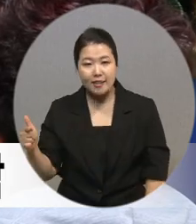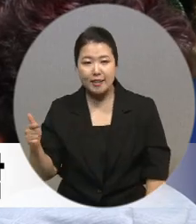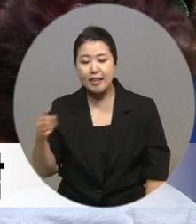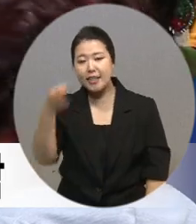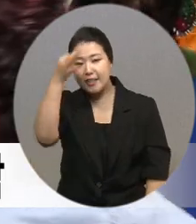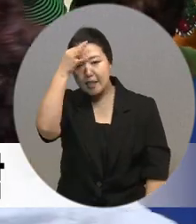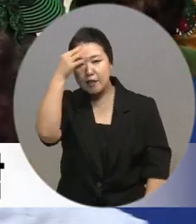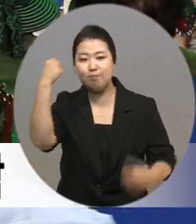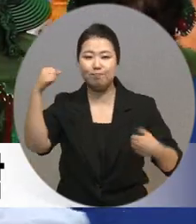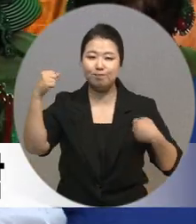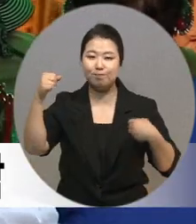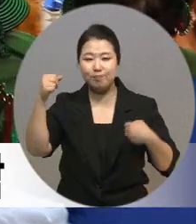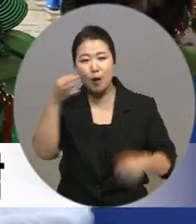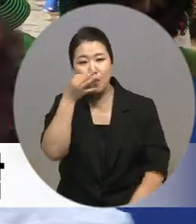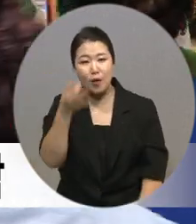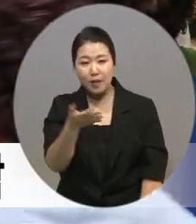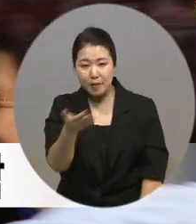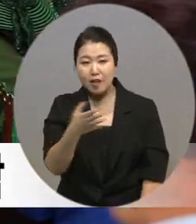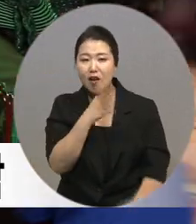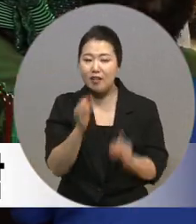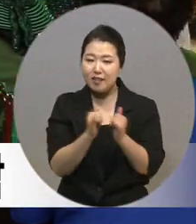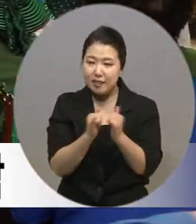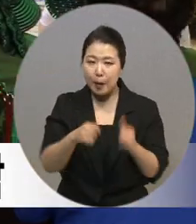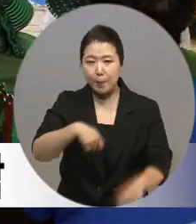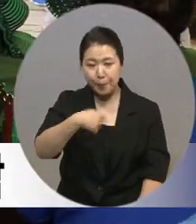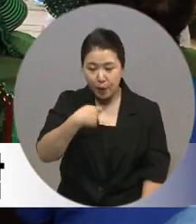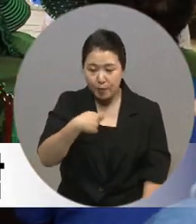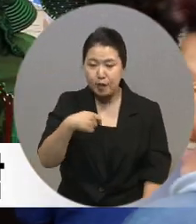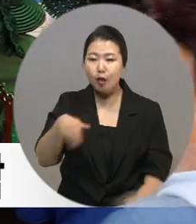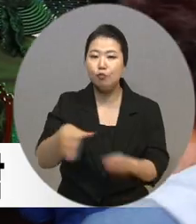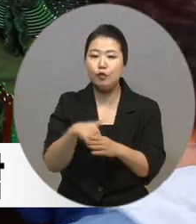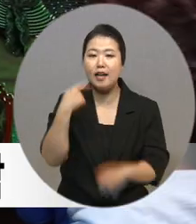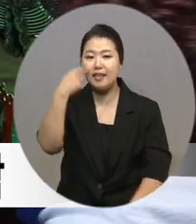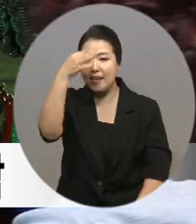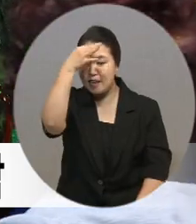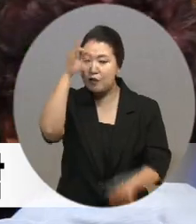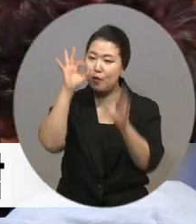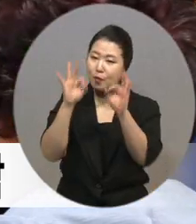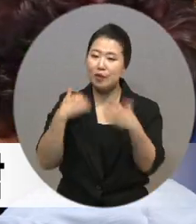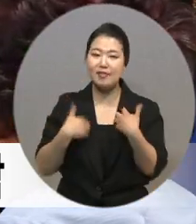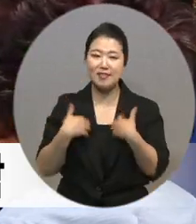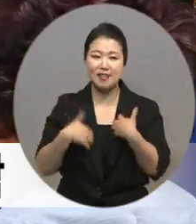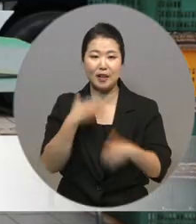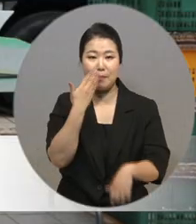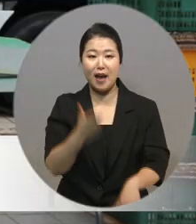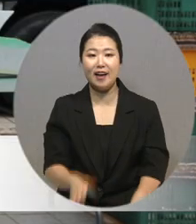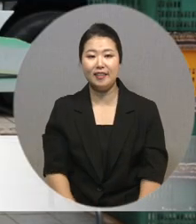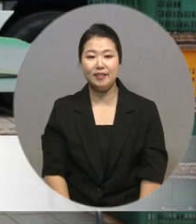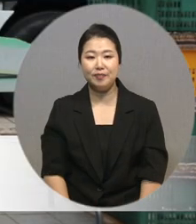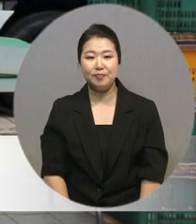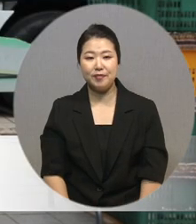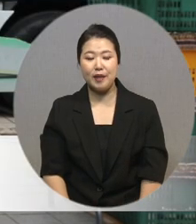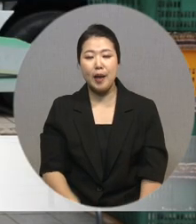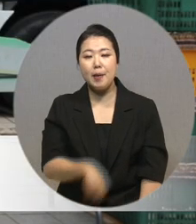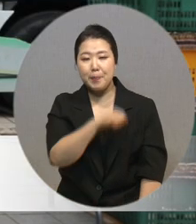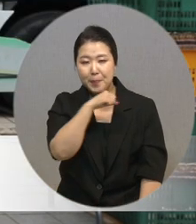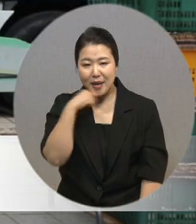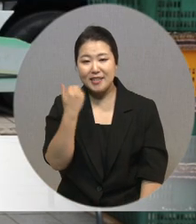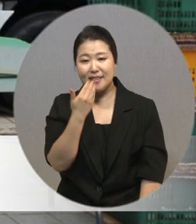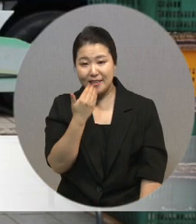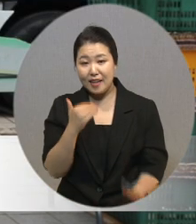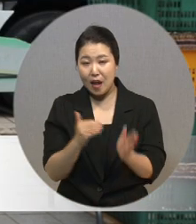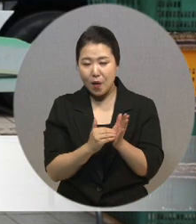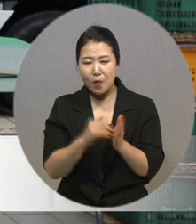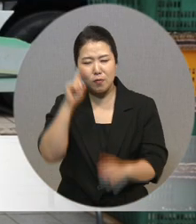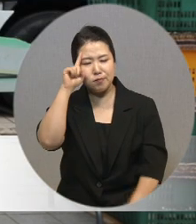재능기부 공연으로 어르신들이 문화예술을 즐길 수 있는 시간도 마련하고 있습니다 맛있는 식사도 하시고